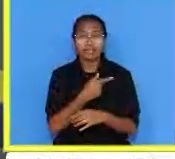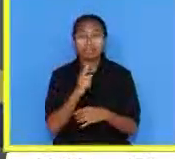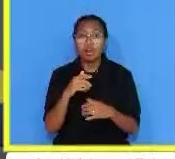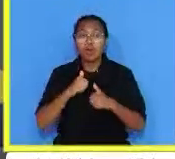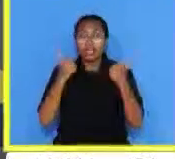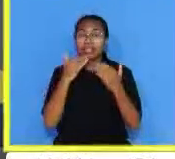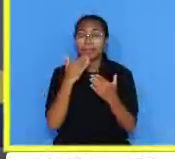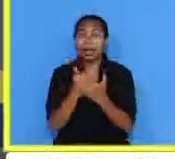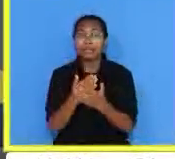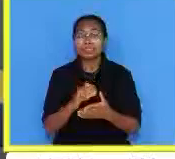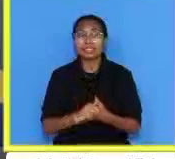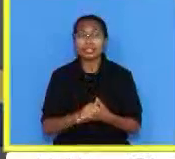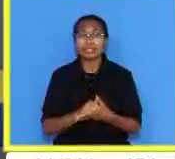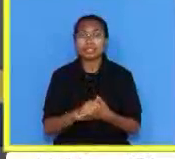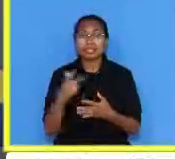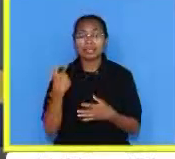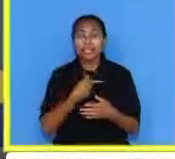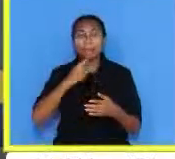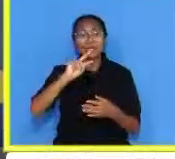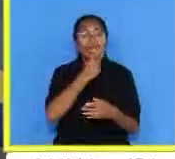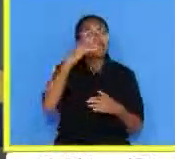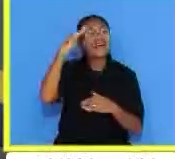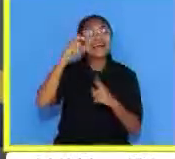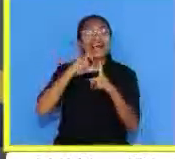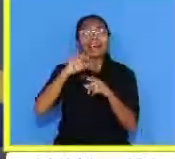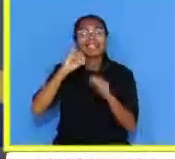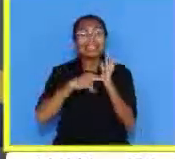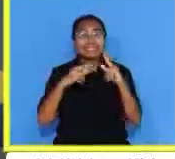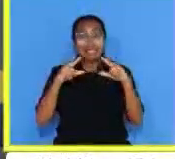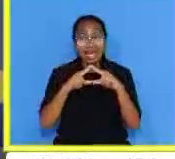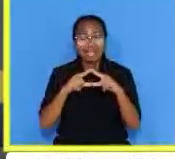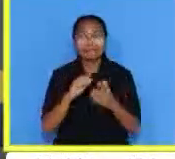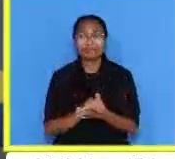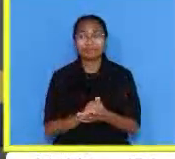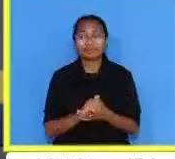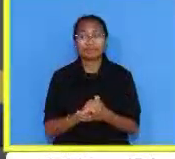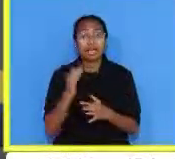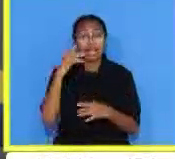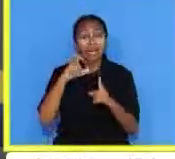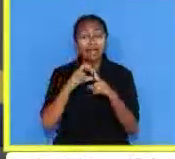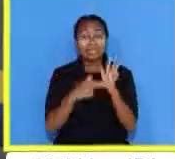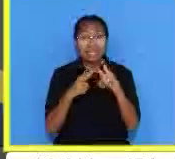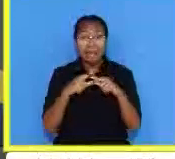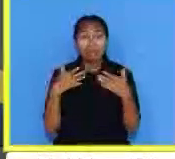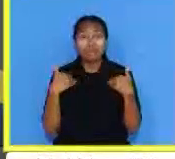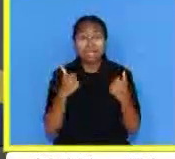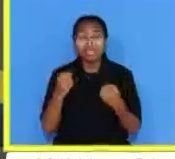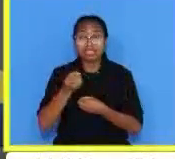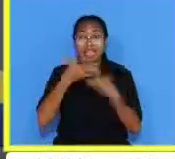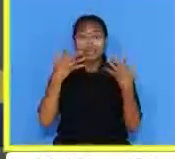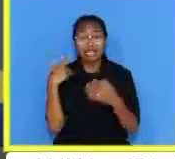kasih Ibu. Kita berpindah ke Kadina. Kadina, mungkin Kadina bisa menjelaskan kepada kita